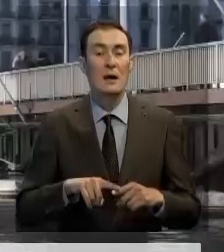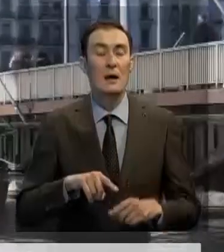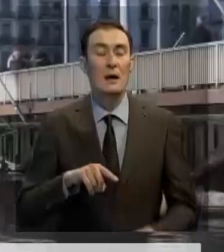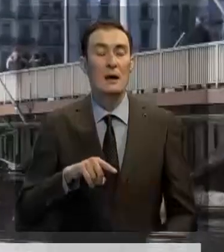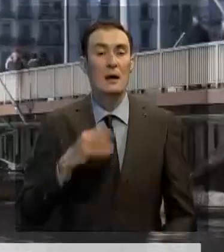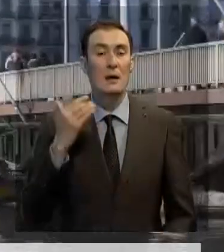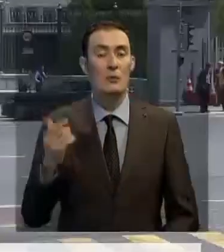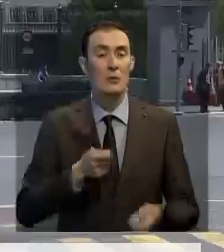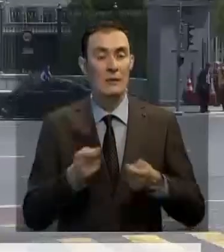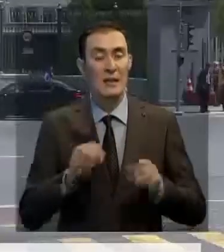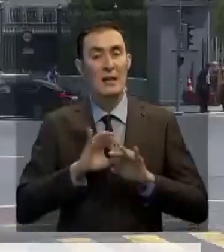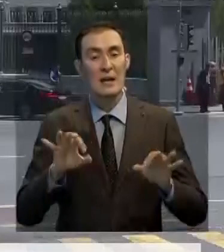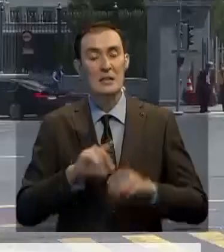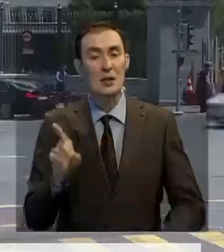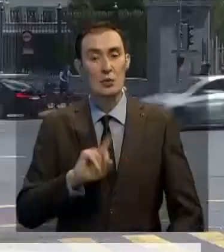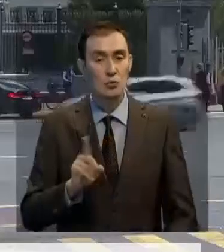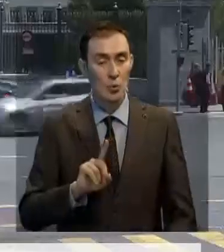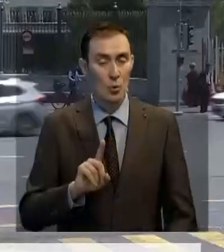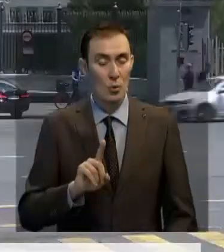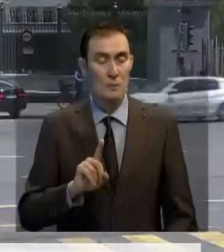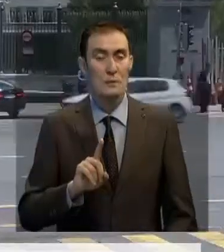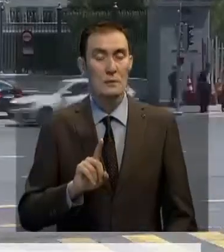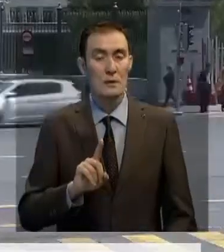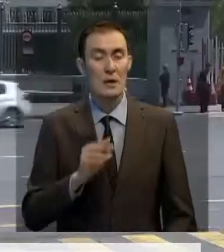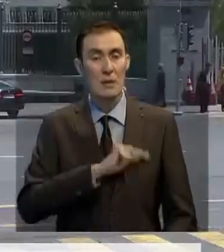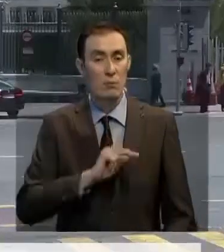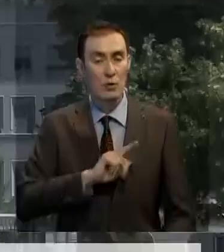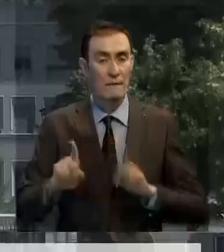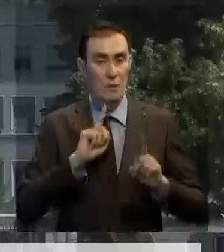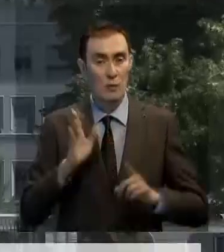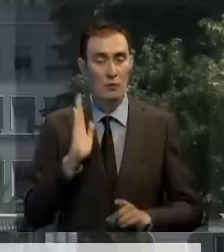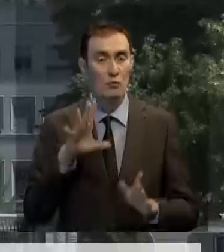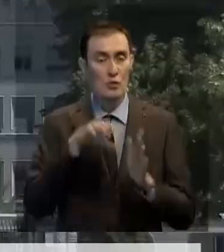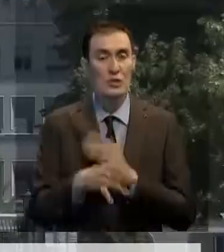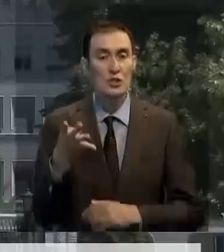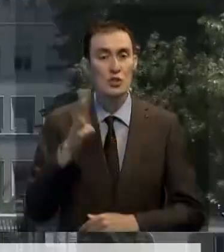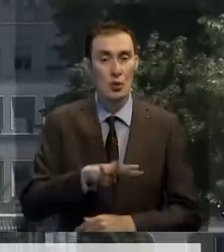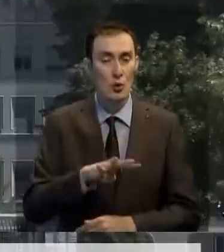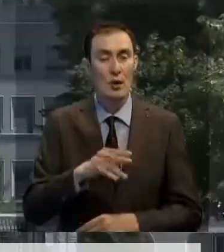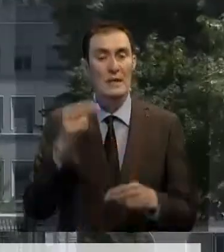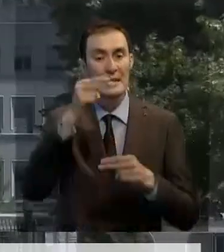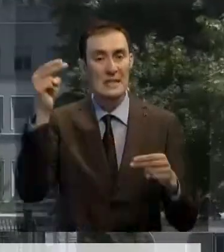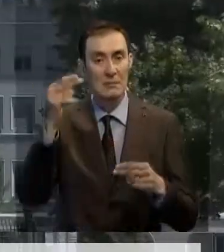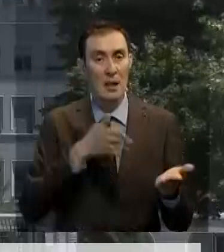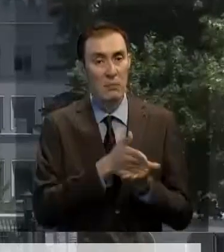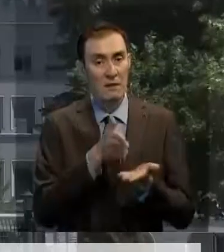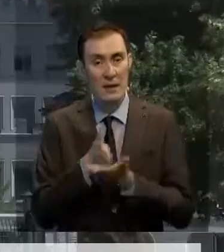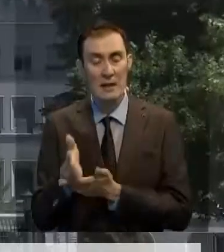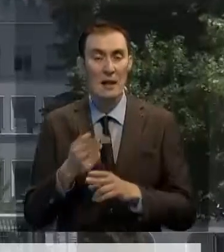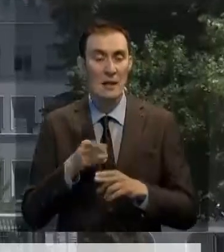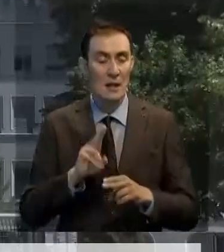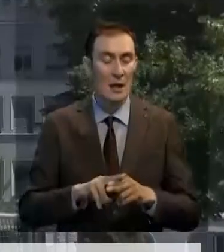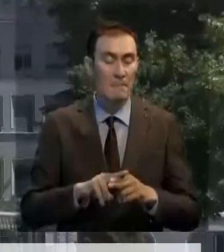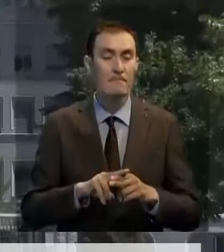Виала рассказала о том, что работа форума будет состоять из четырех основных направлений. Это